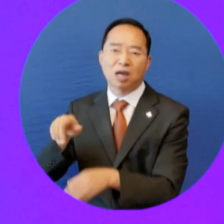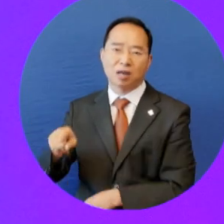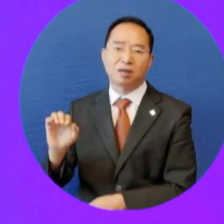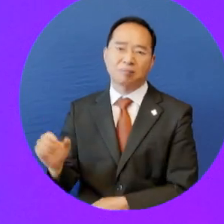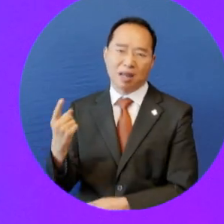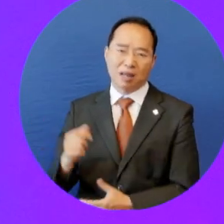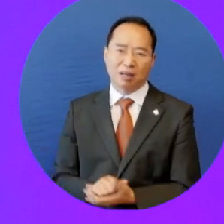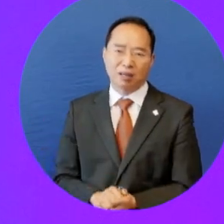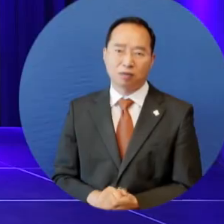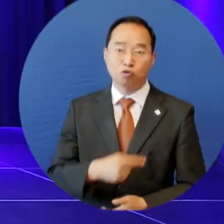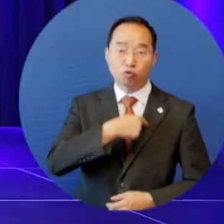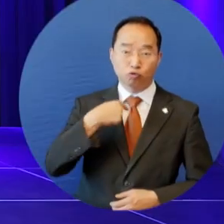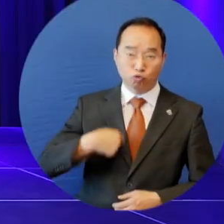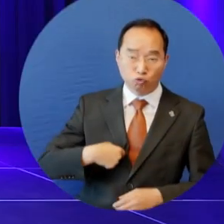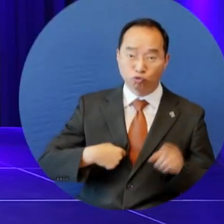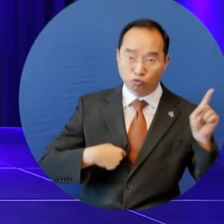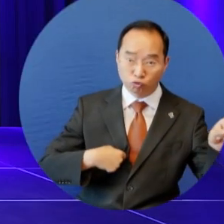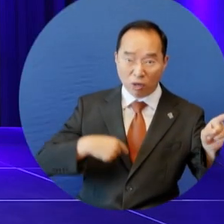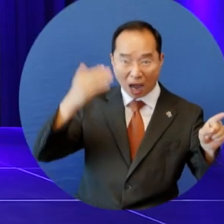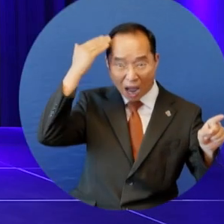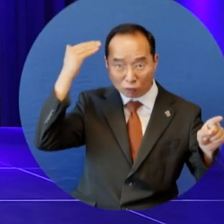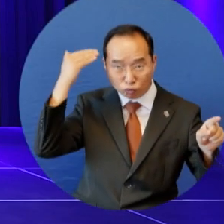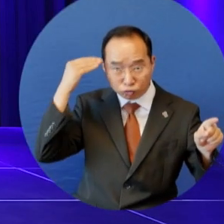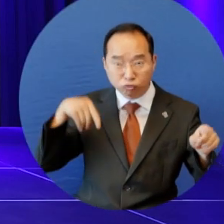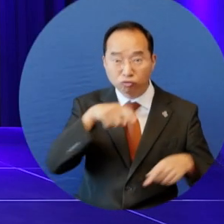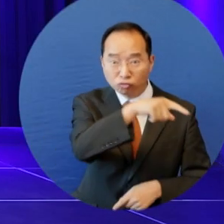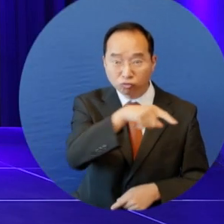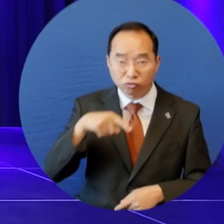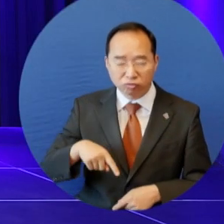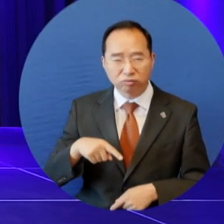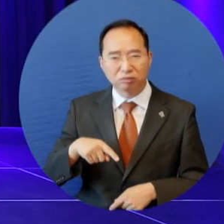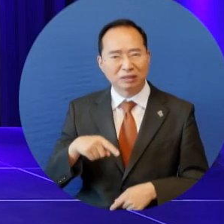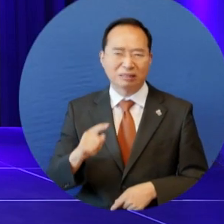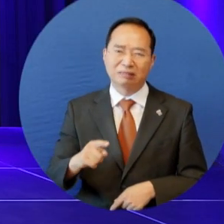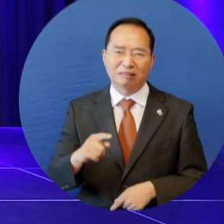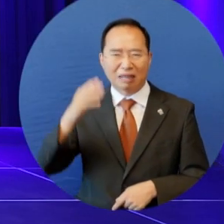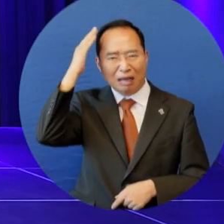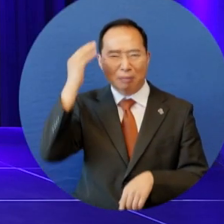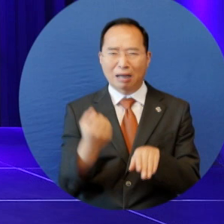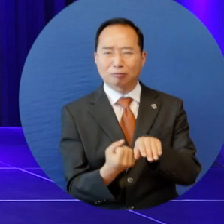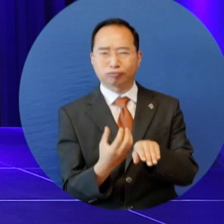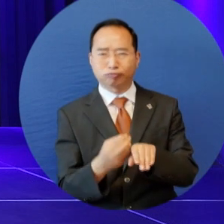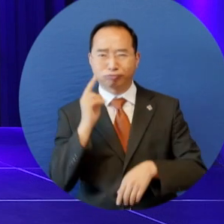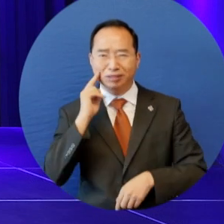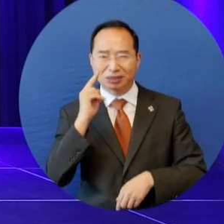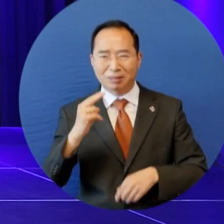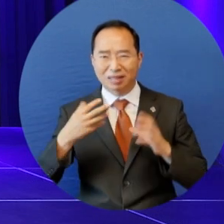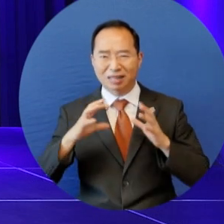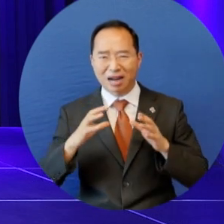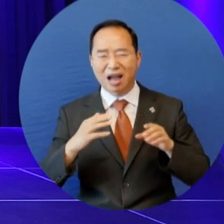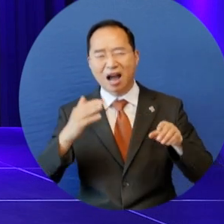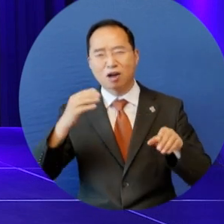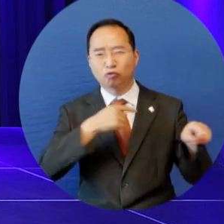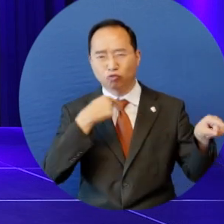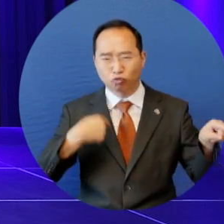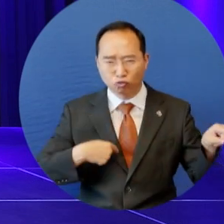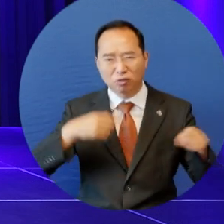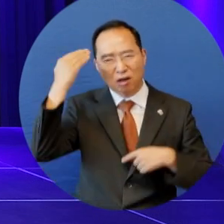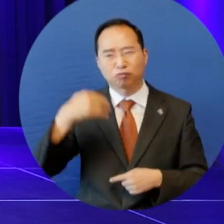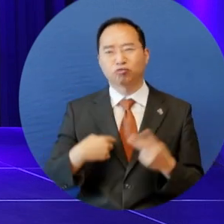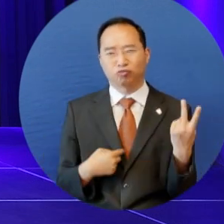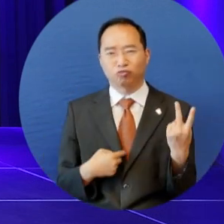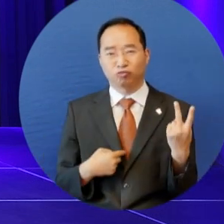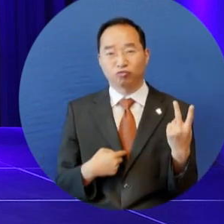때문입니다. 중국 정부와 한국 정부는 기후 악당으로 지목되고 있습니다. 그런데 중국 정부는 이에